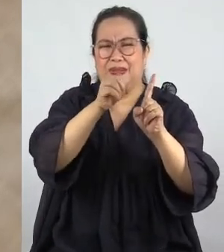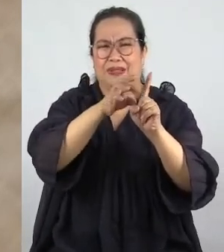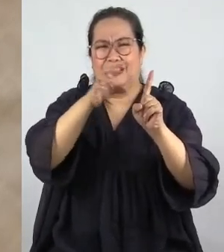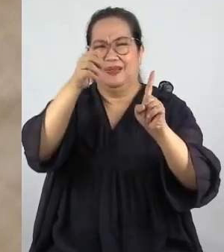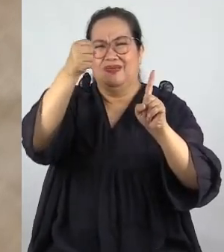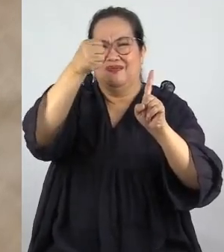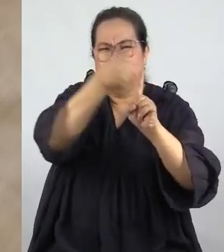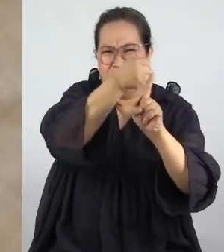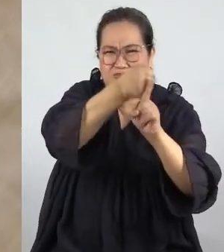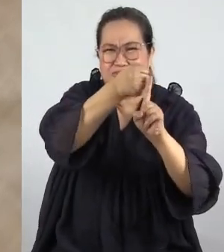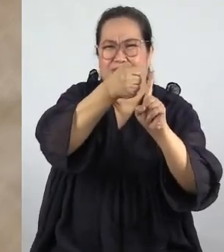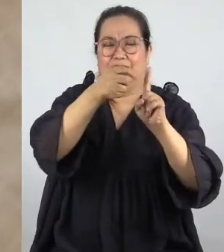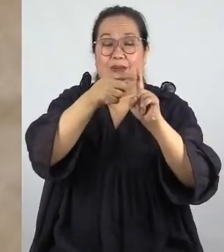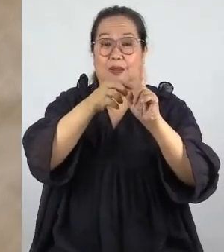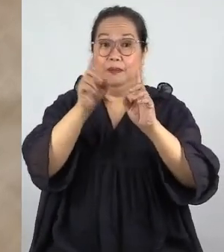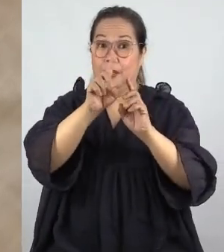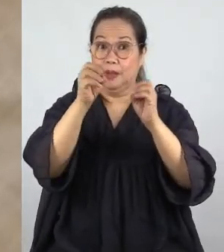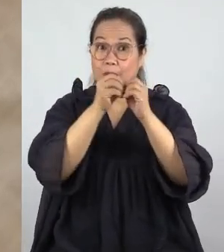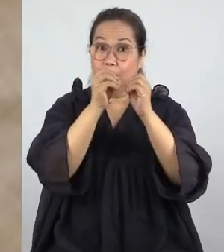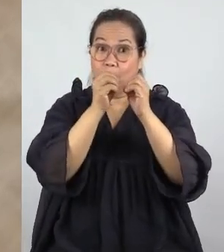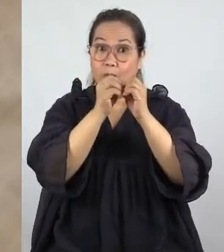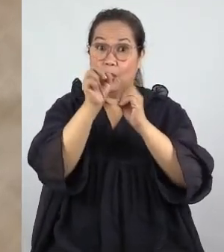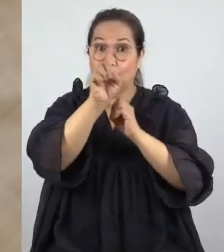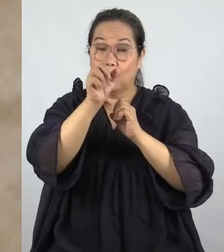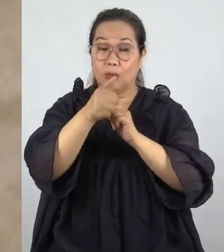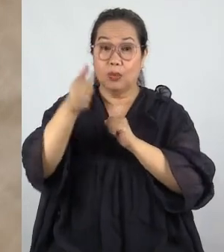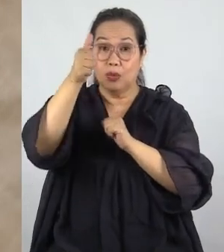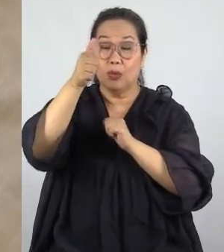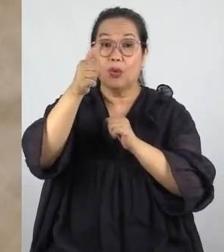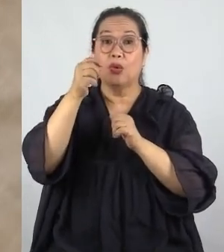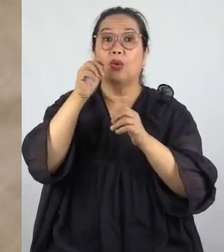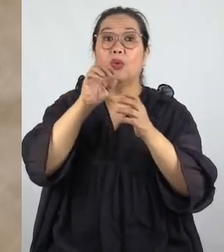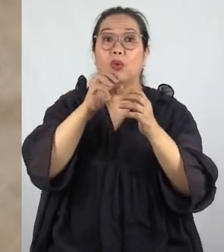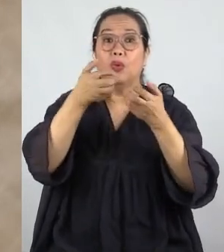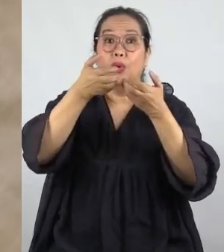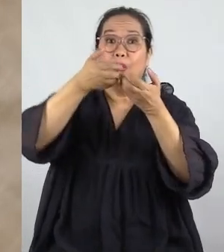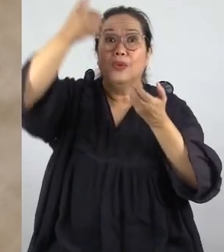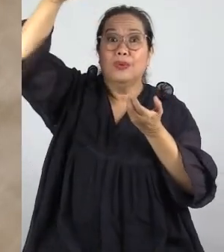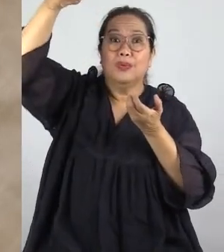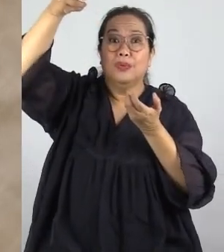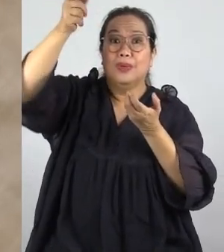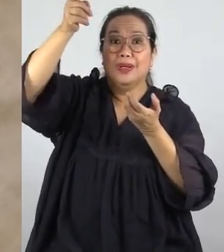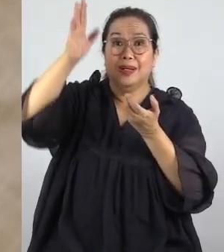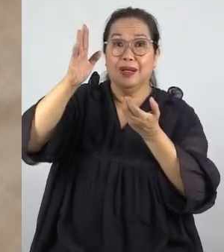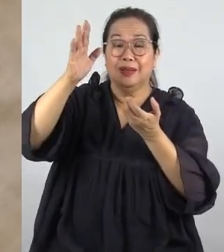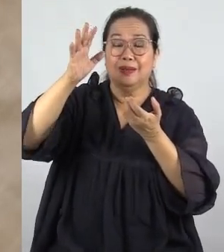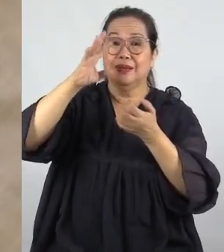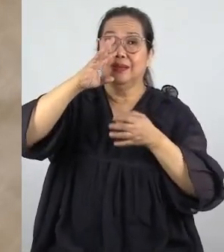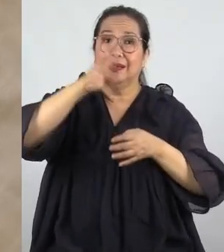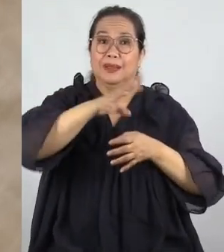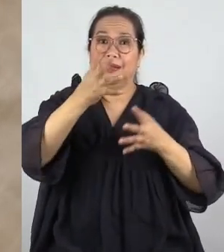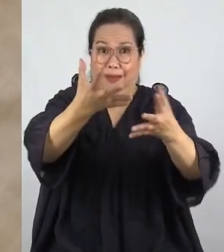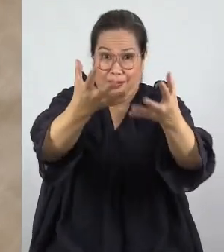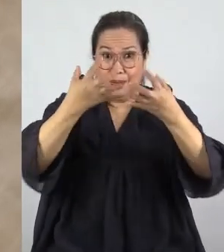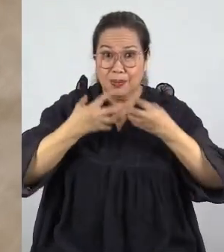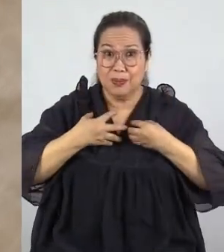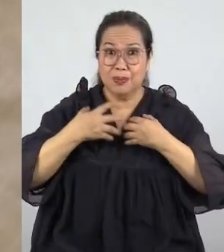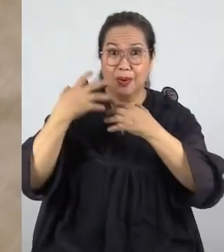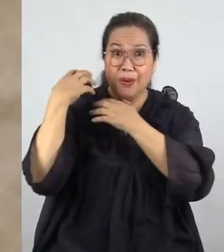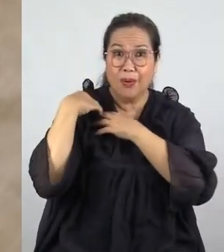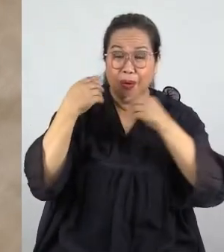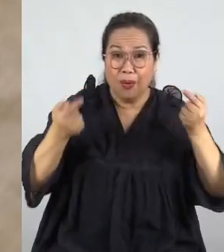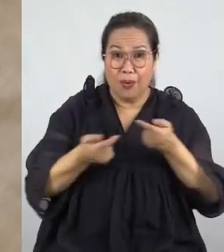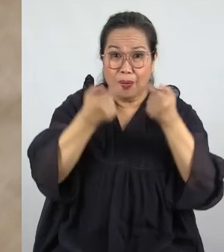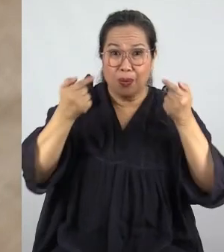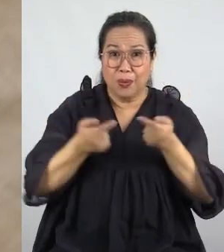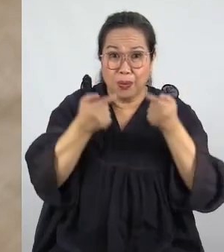paggulpi. At higit sa lahat, mga kapatid, yung pagkakawalay niya sa Diyos Ama, nung daladala niya sa kanyang sarili